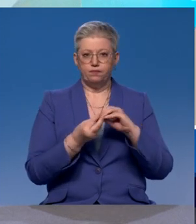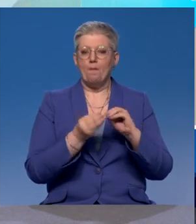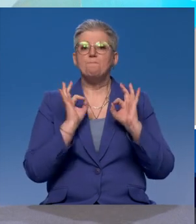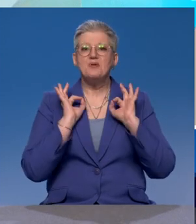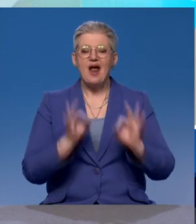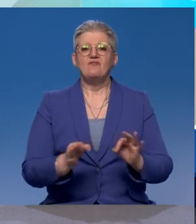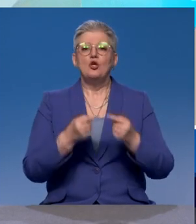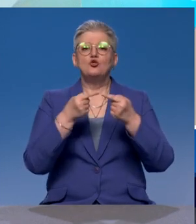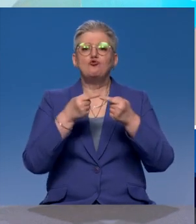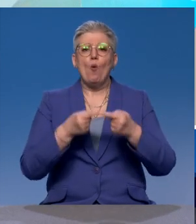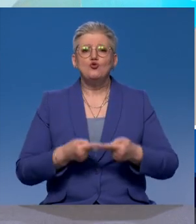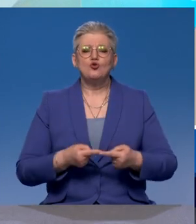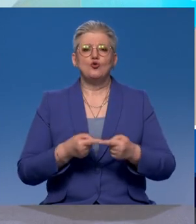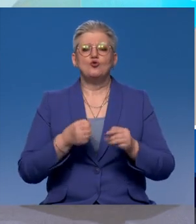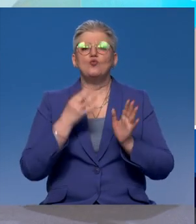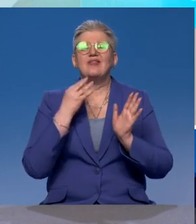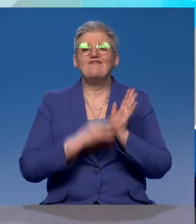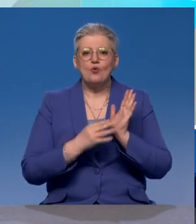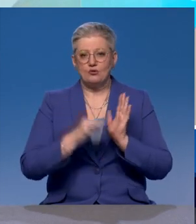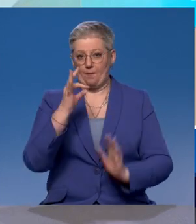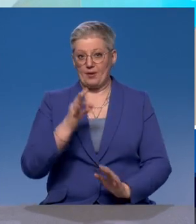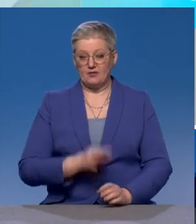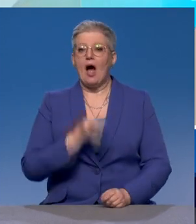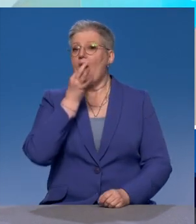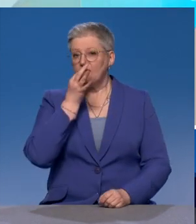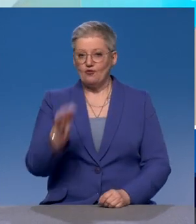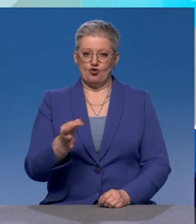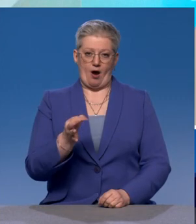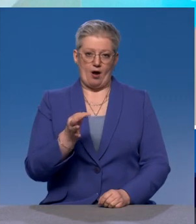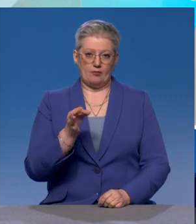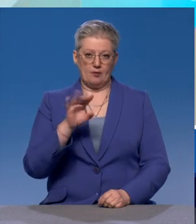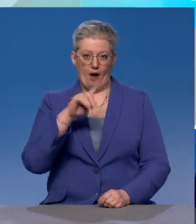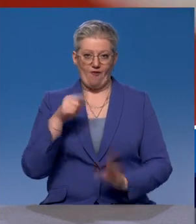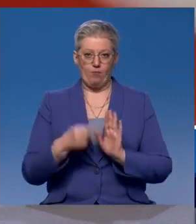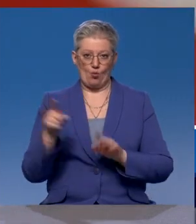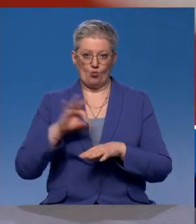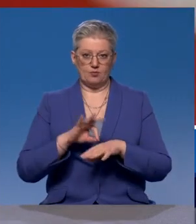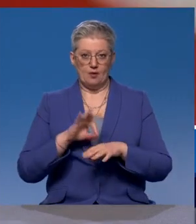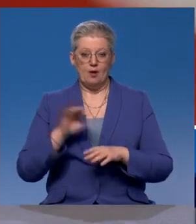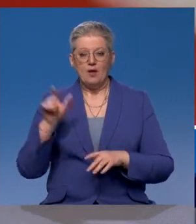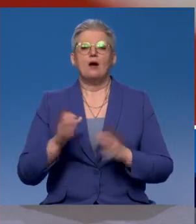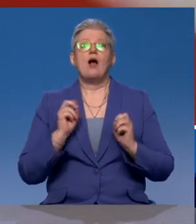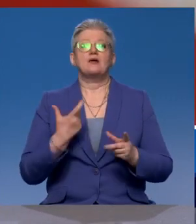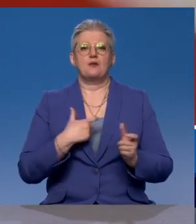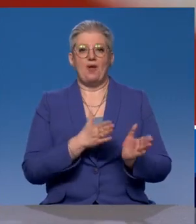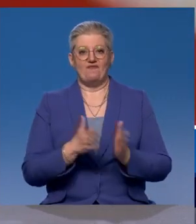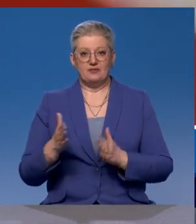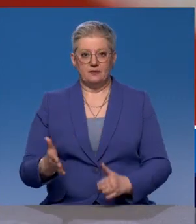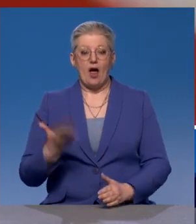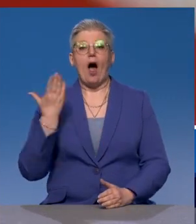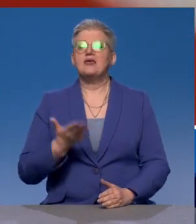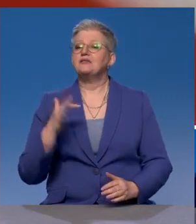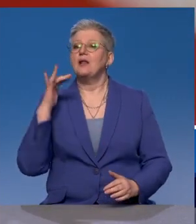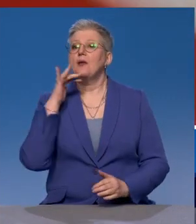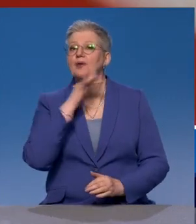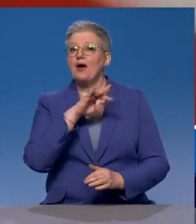до 90% отвечает на поставленный вопрос пациента о том, как себя вести при том ином заболевании. А если неправильно вот не задать вопрос?